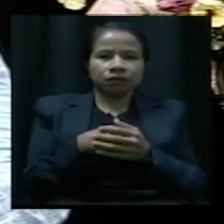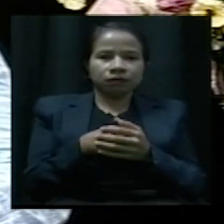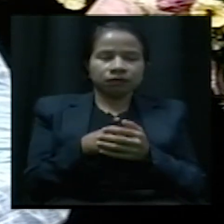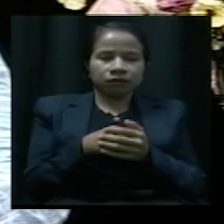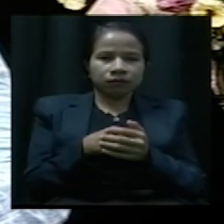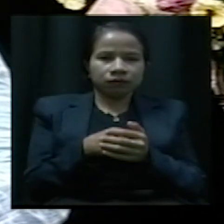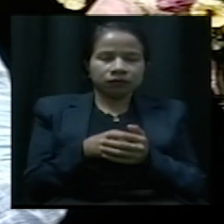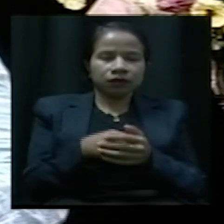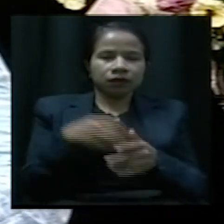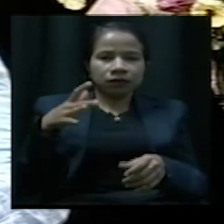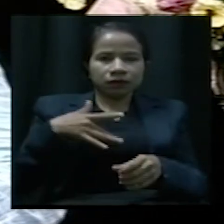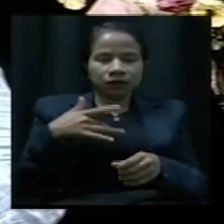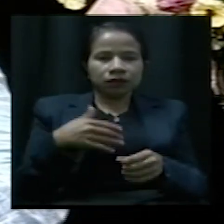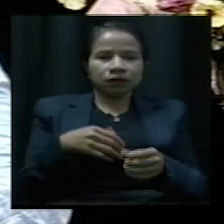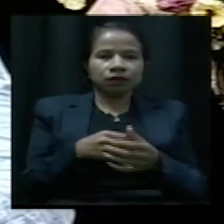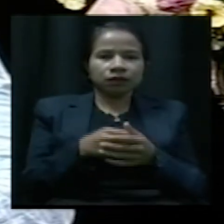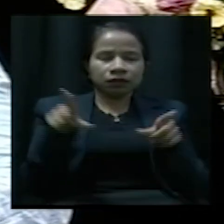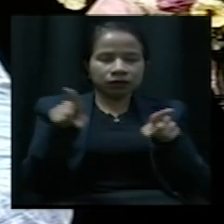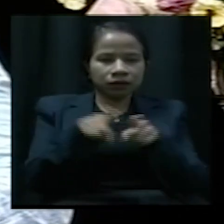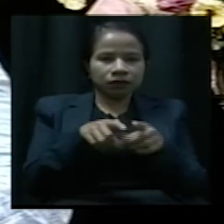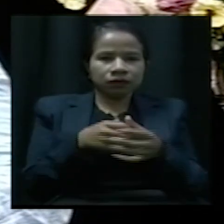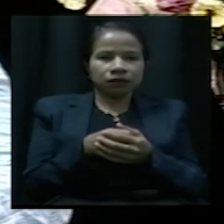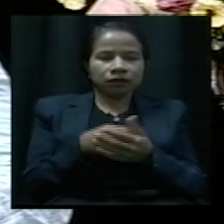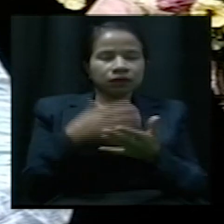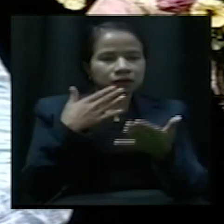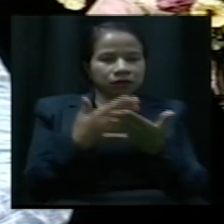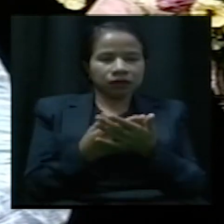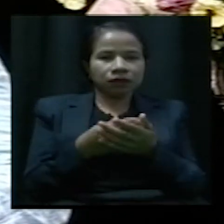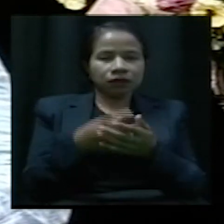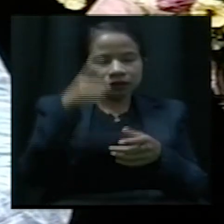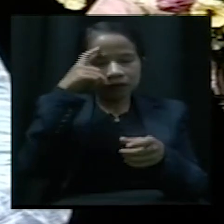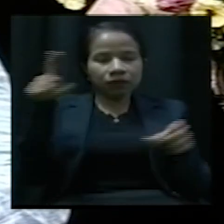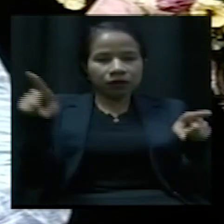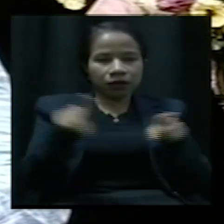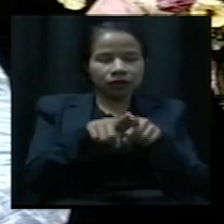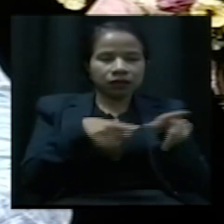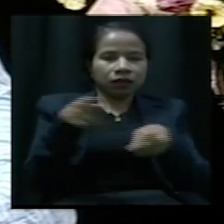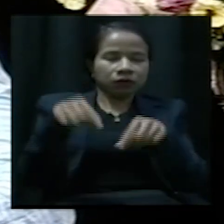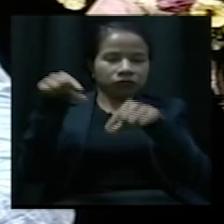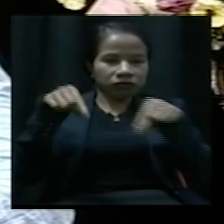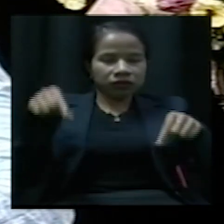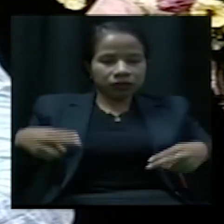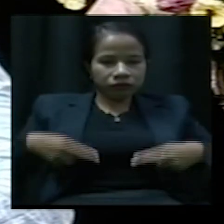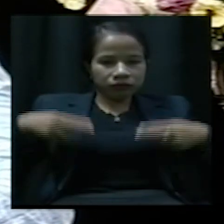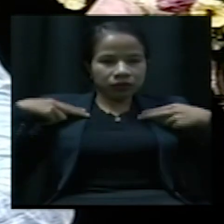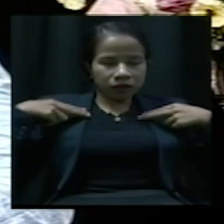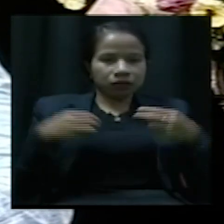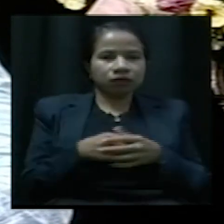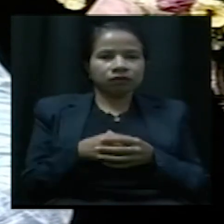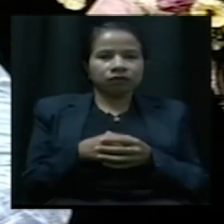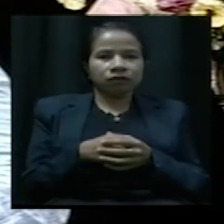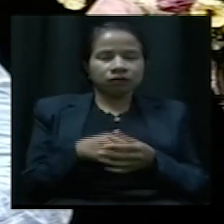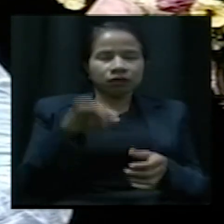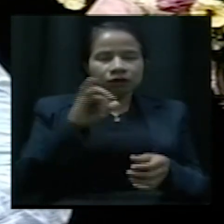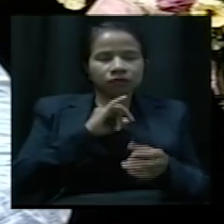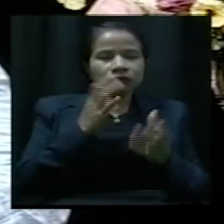iha pesquisa ne hau sinti ang sira ense interesante tu interesante los mai hau tamba nudar ema ho defisiensi fisiku hau sinti katak hamus pesia